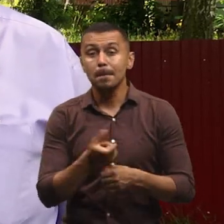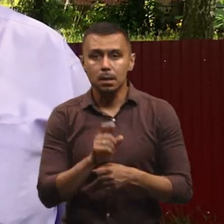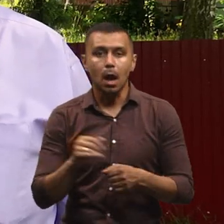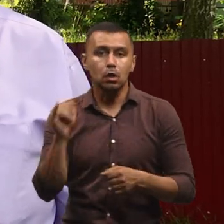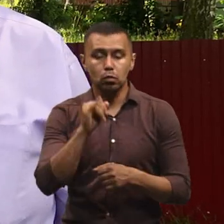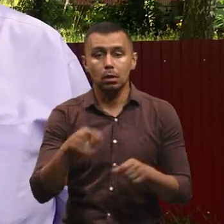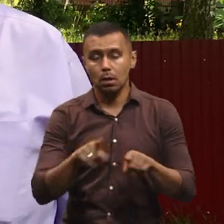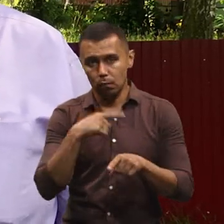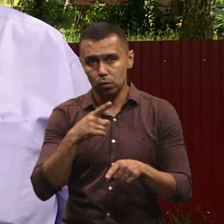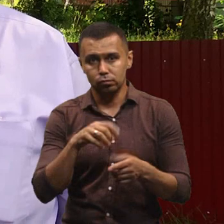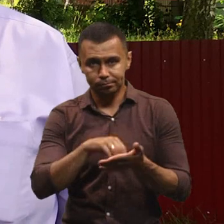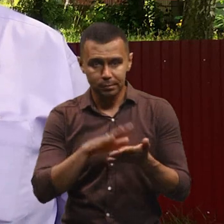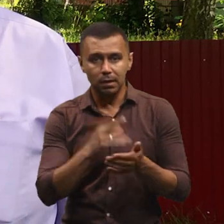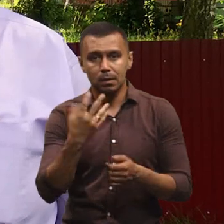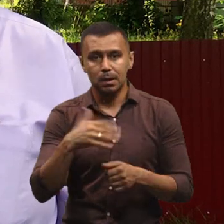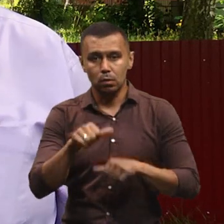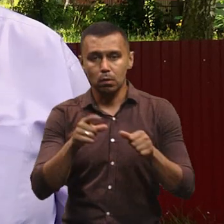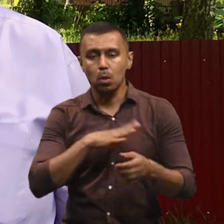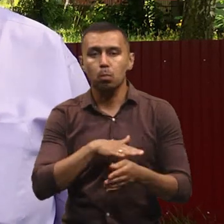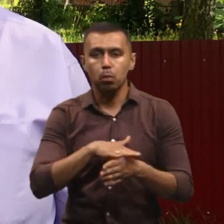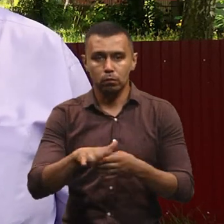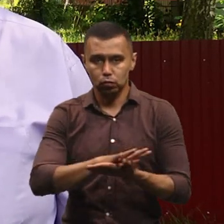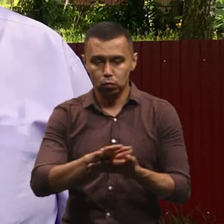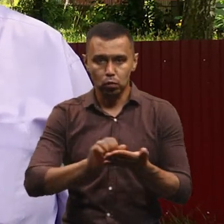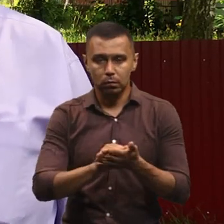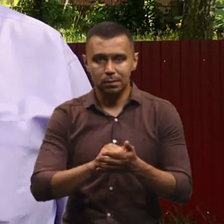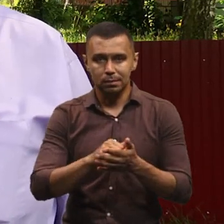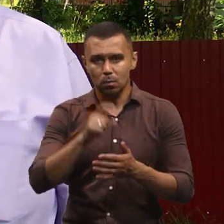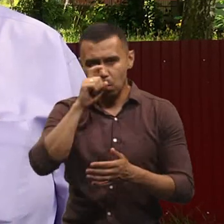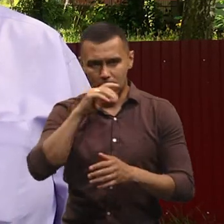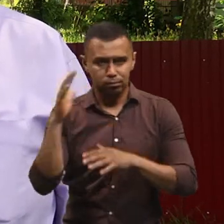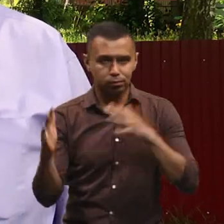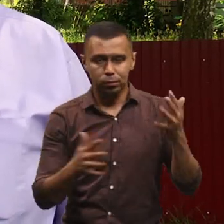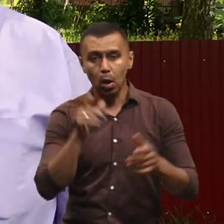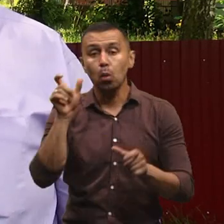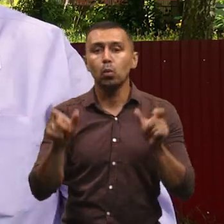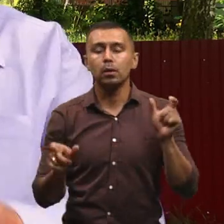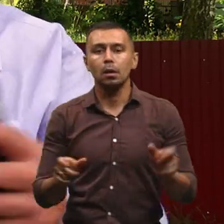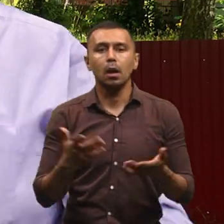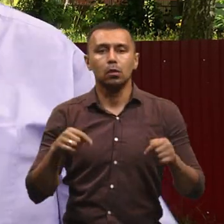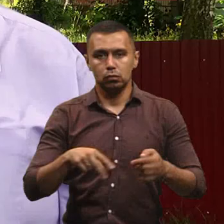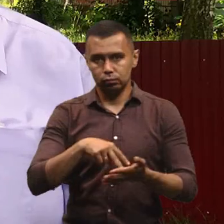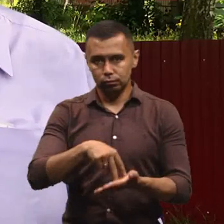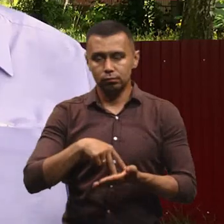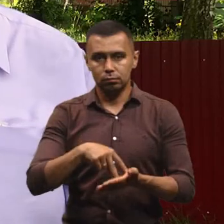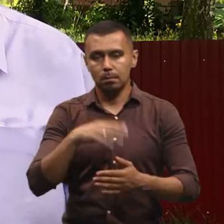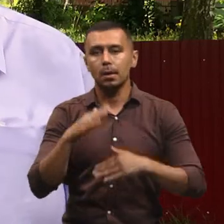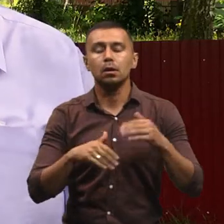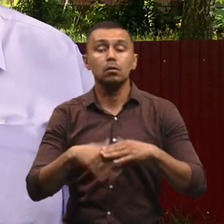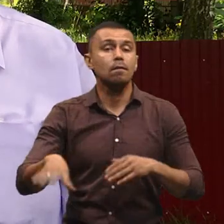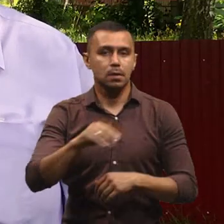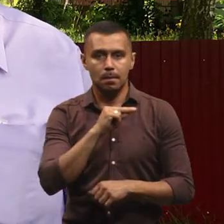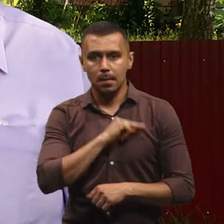250 років Вона була повністю зруйнована стихіями і люди які тут стоять Практично всі